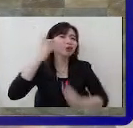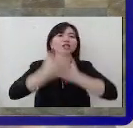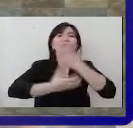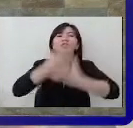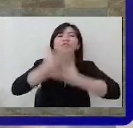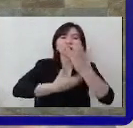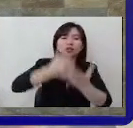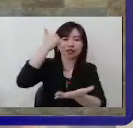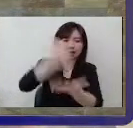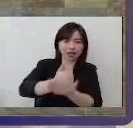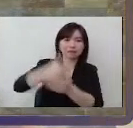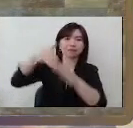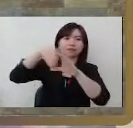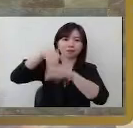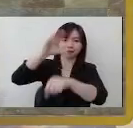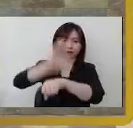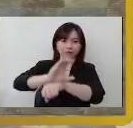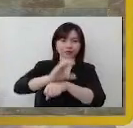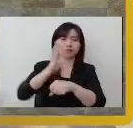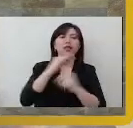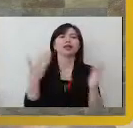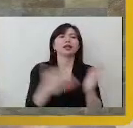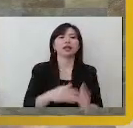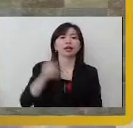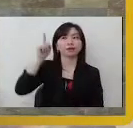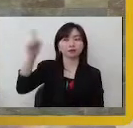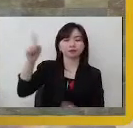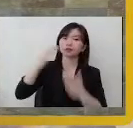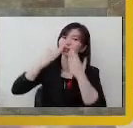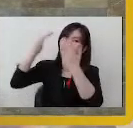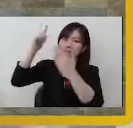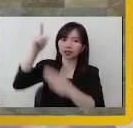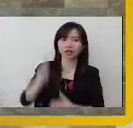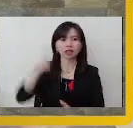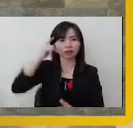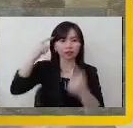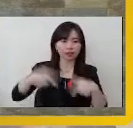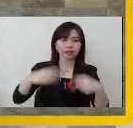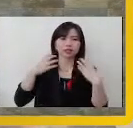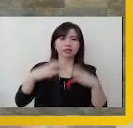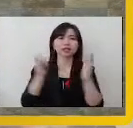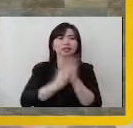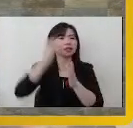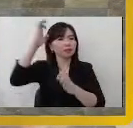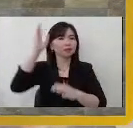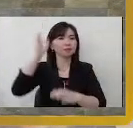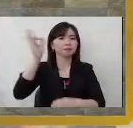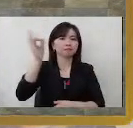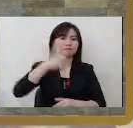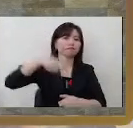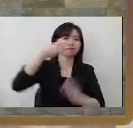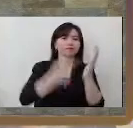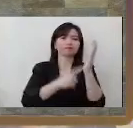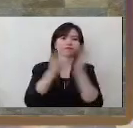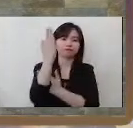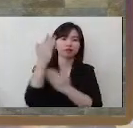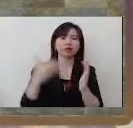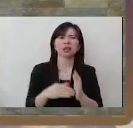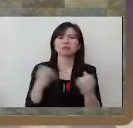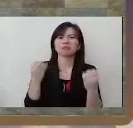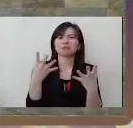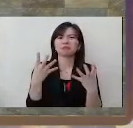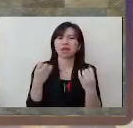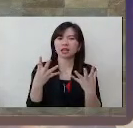I really thank God po for the privilege na ako po ay nakapagsalita sa inyo po ngayon pong umaga po na ito. There are so many